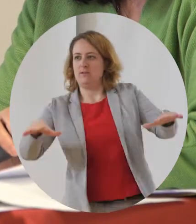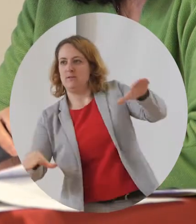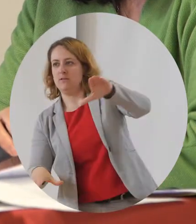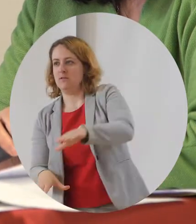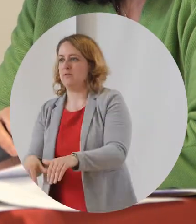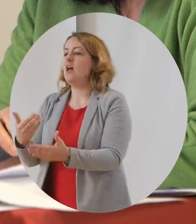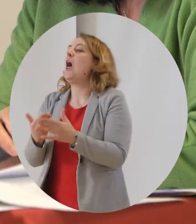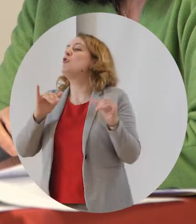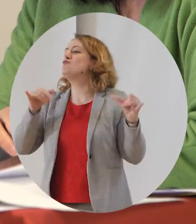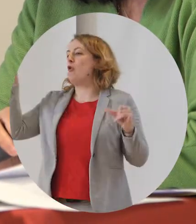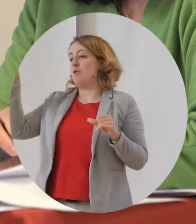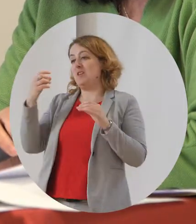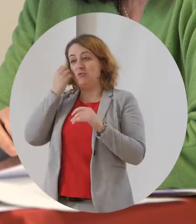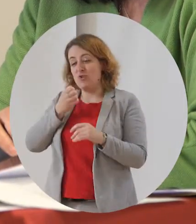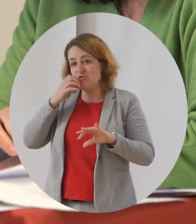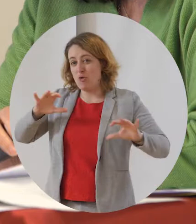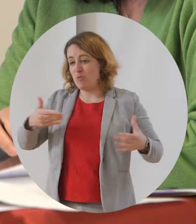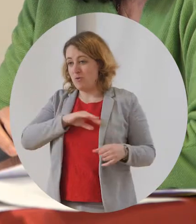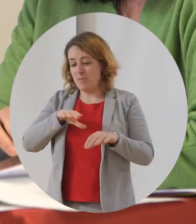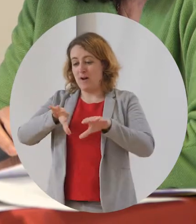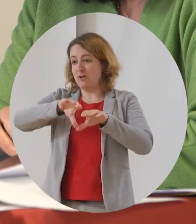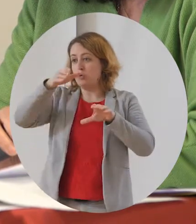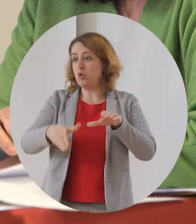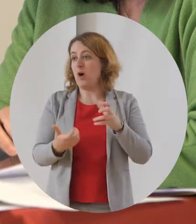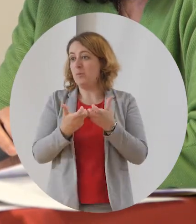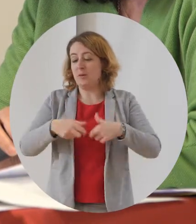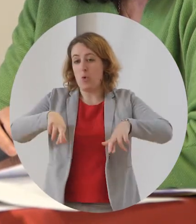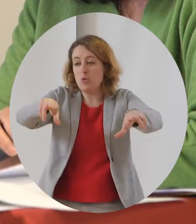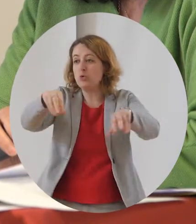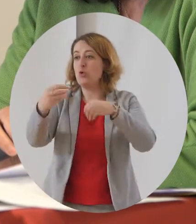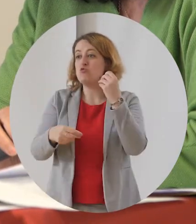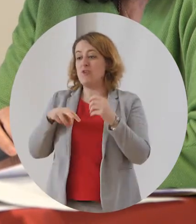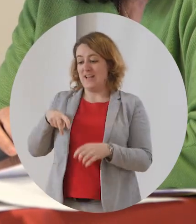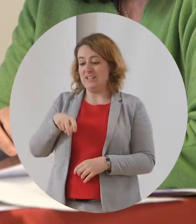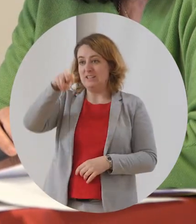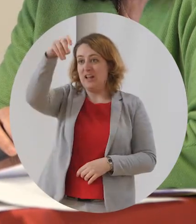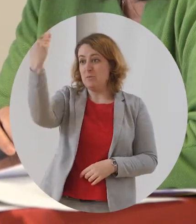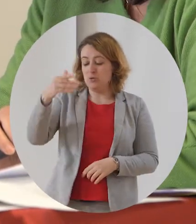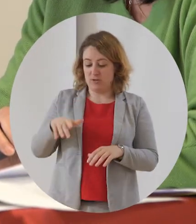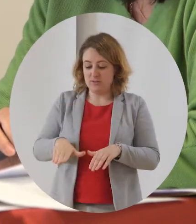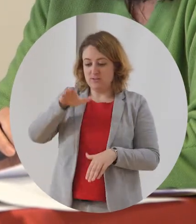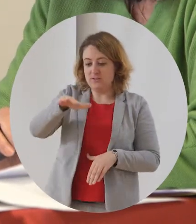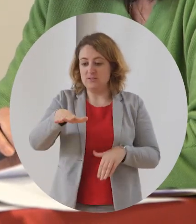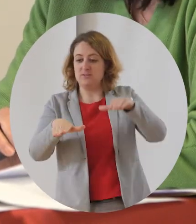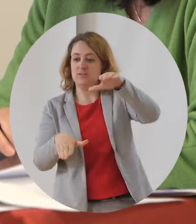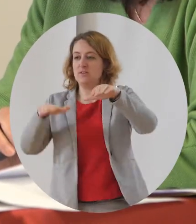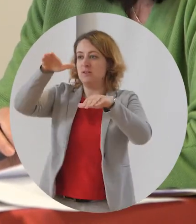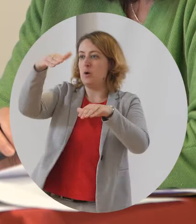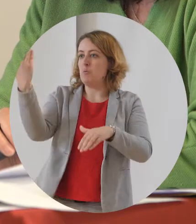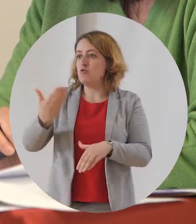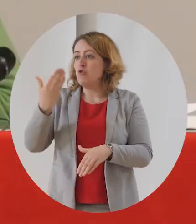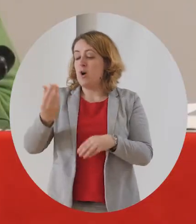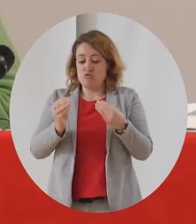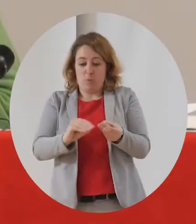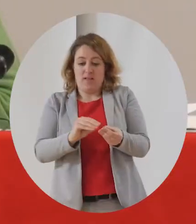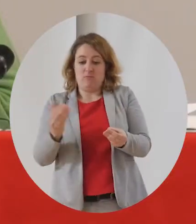quotidien quand il faut descendre d'un trottoir, quand il faut monter un escalier, quand il faut passer par-dessus un obstacle qu'il y a au sol.